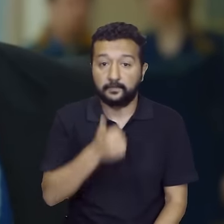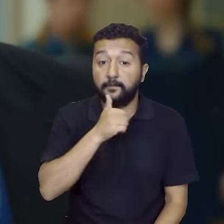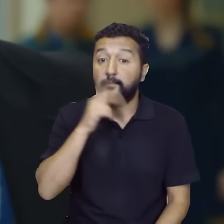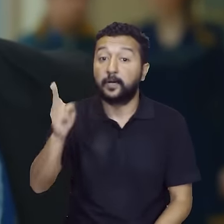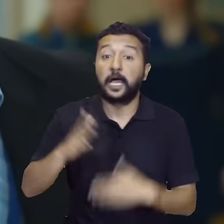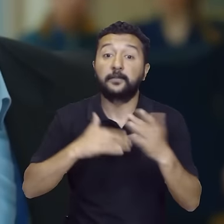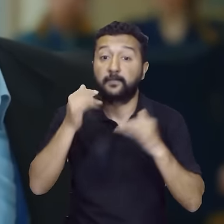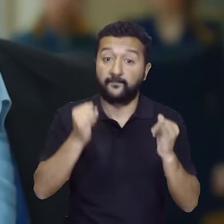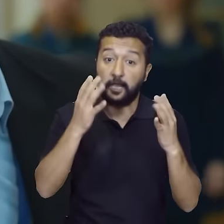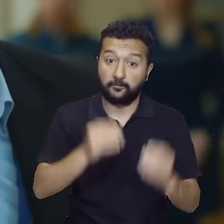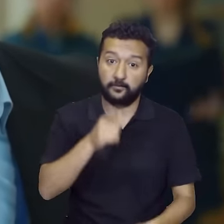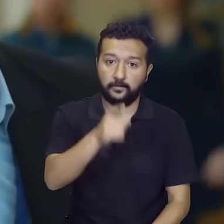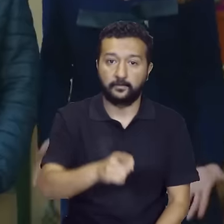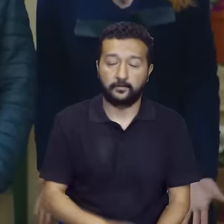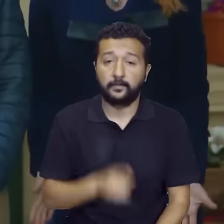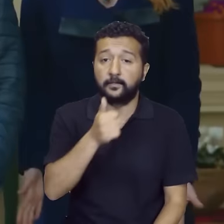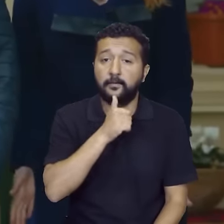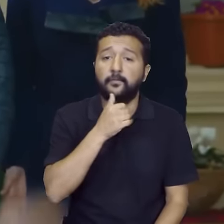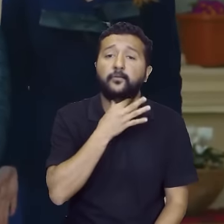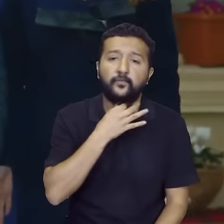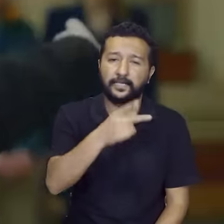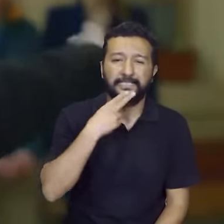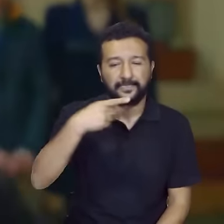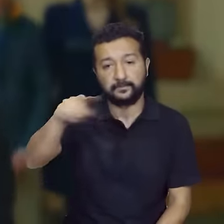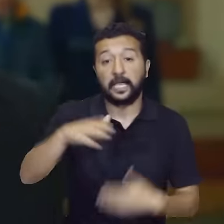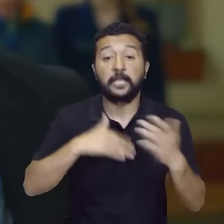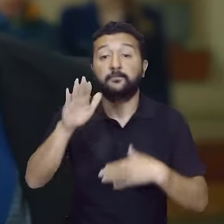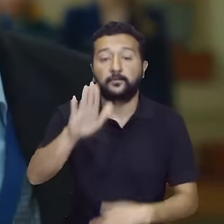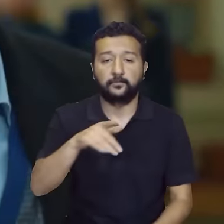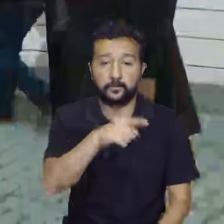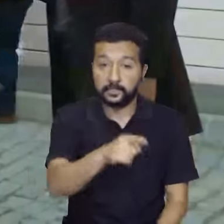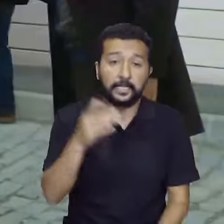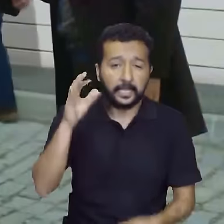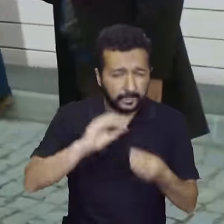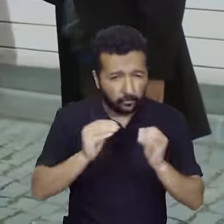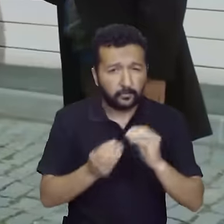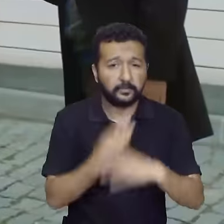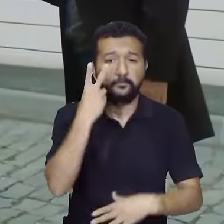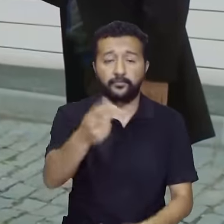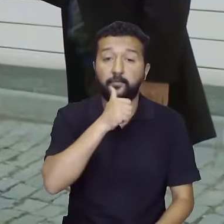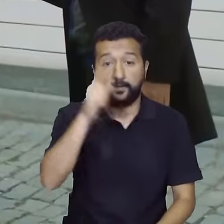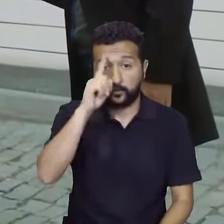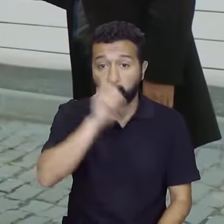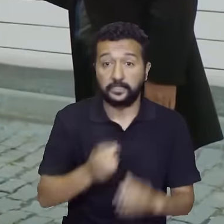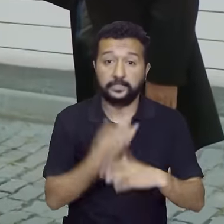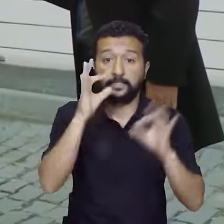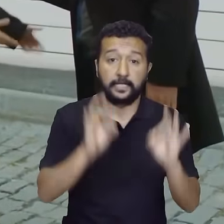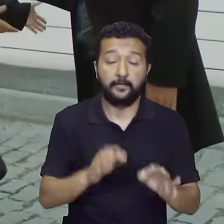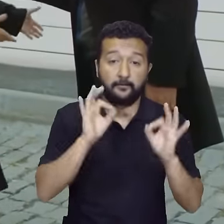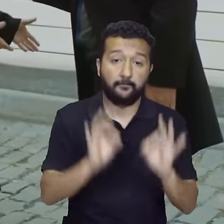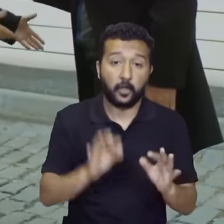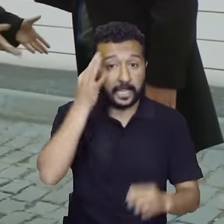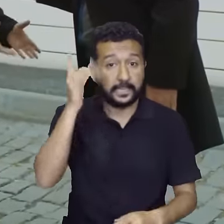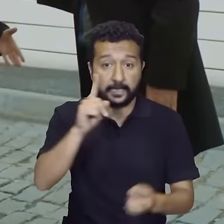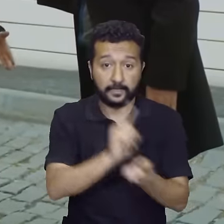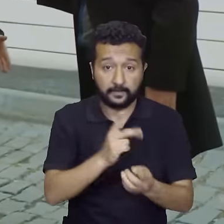Babamı karıştırma, çok fena olur ha. Baba lütfen. Kızım gir içeri, karışma. Ne geldiyse başımıza senin baban yüzünden geldi zaten. Böyle